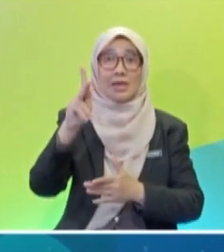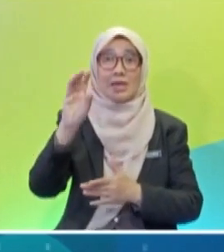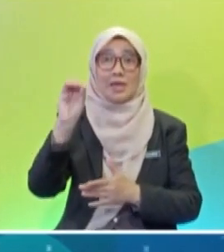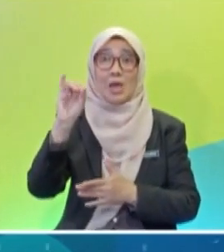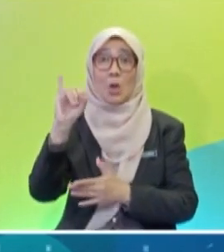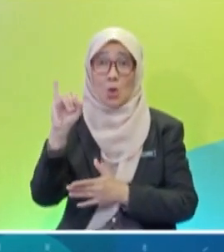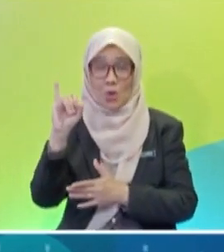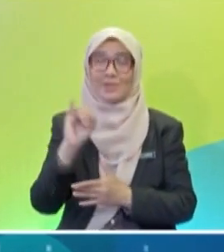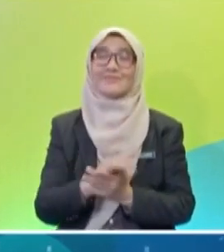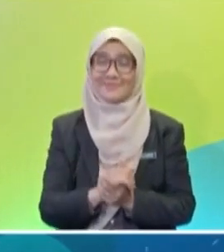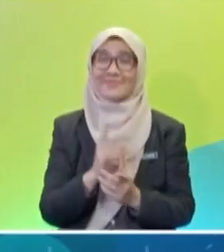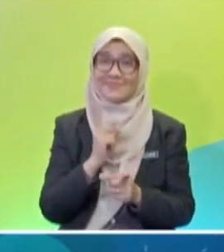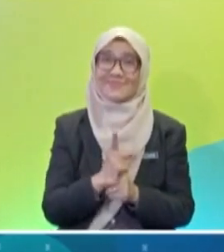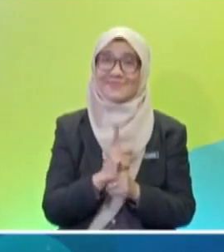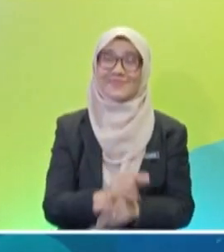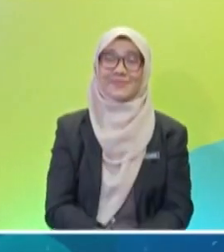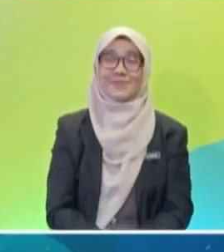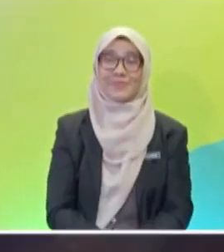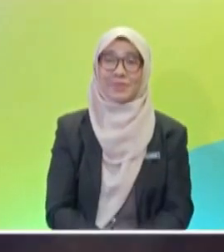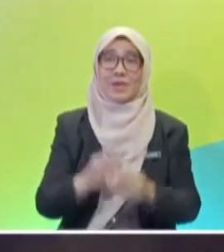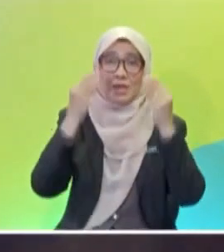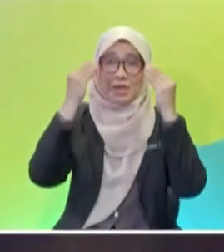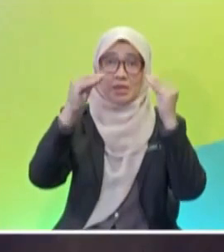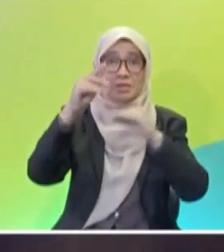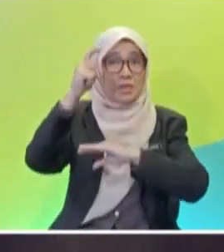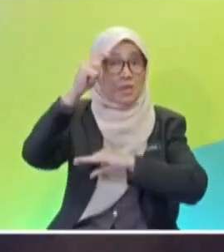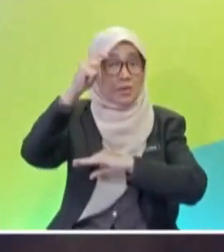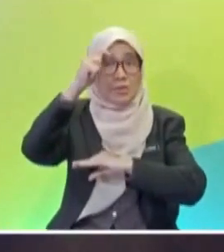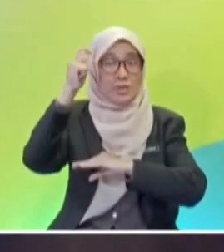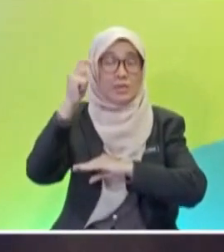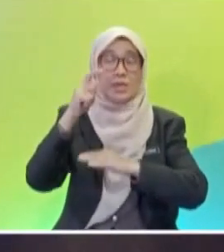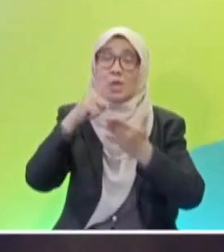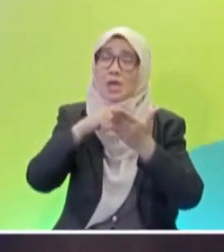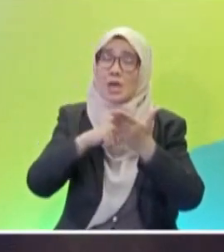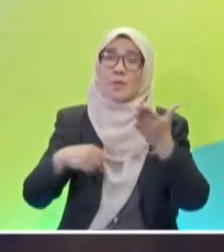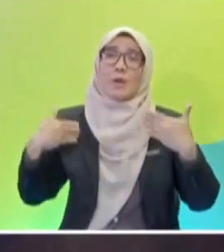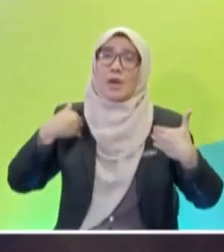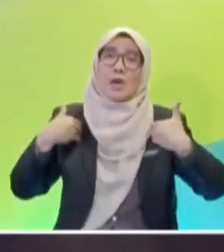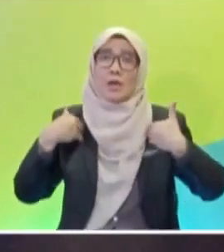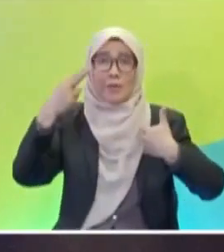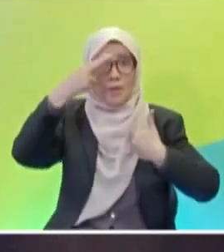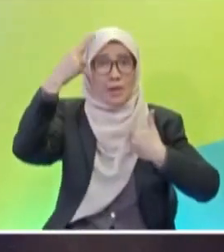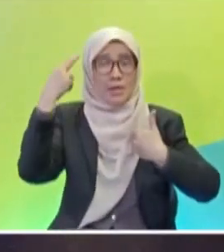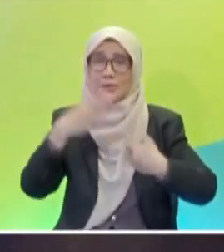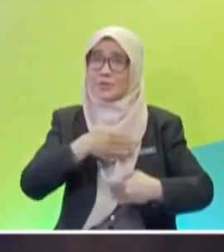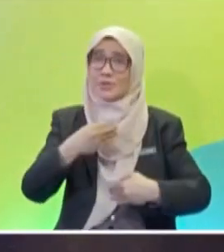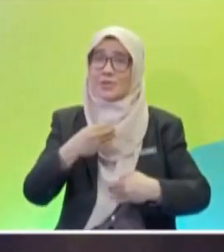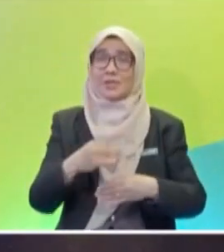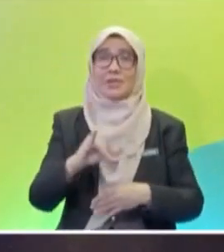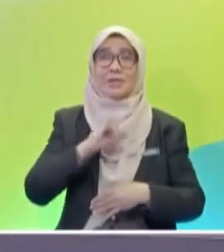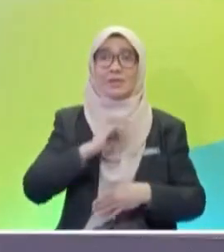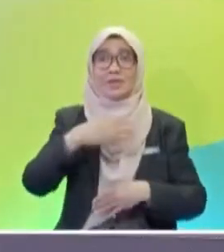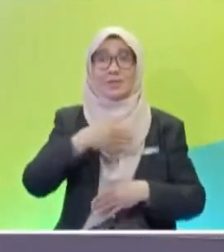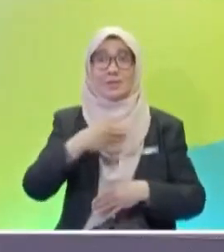betul tuh Oke sik gua nanya Hani apakah hewan kesukaan Hanif untuk dipelihara wajah saya